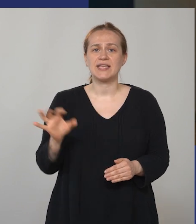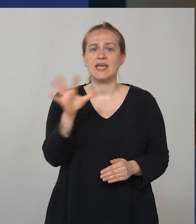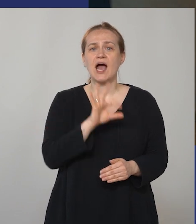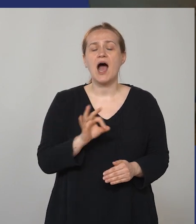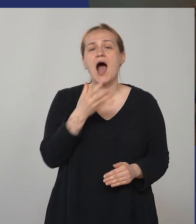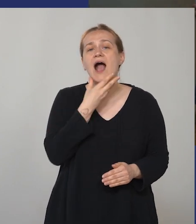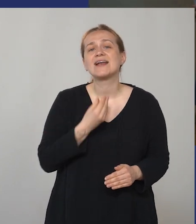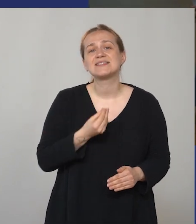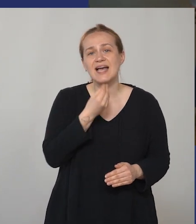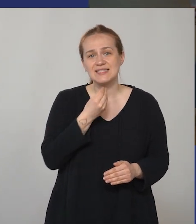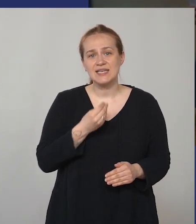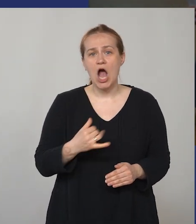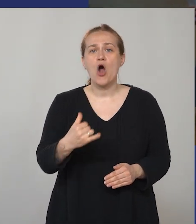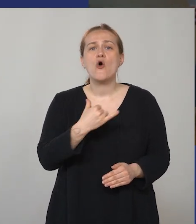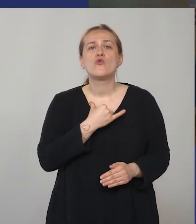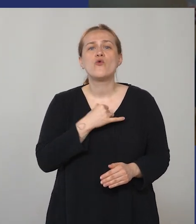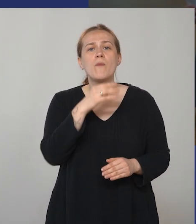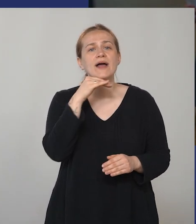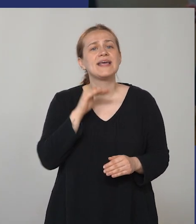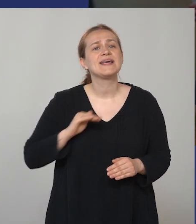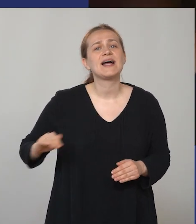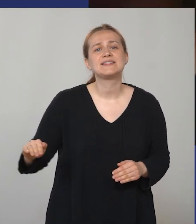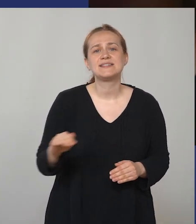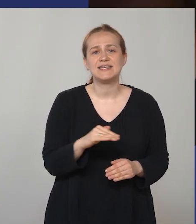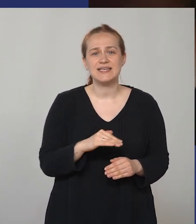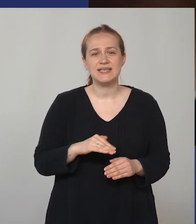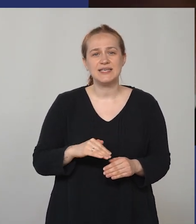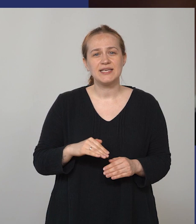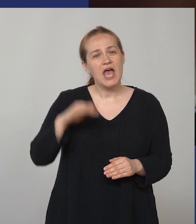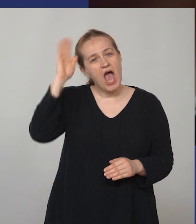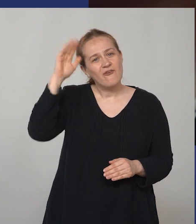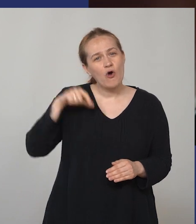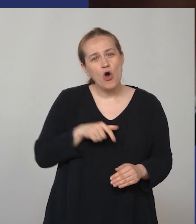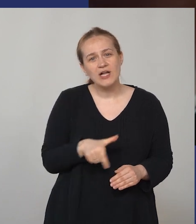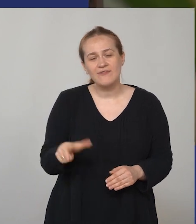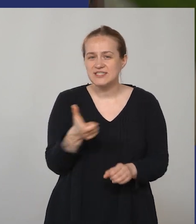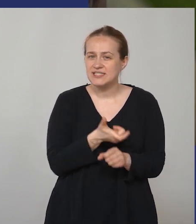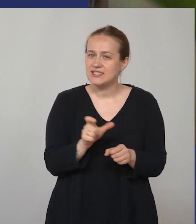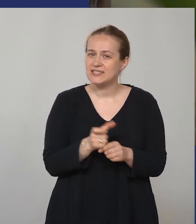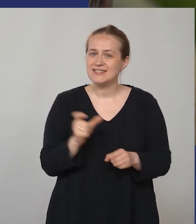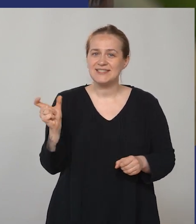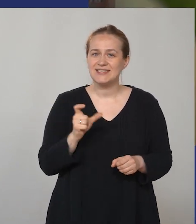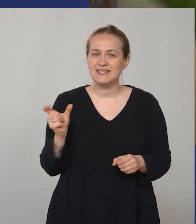о красоте. У моей России волков